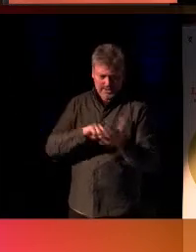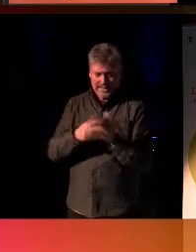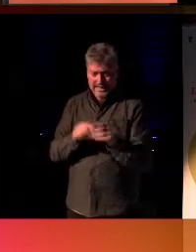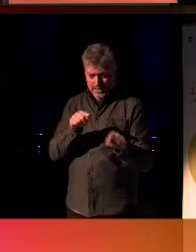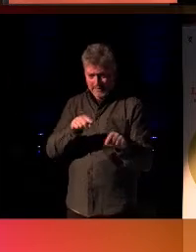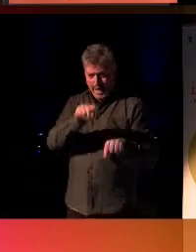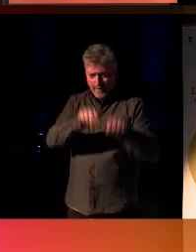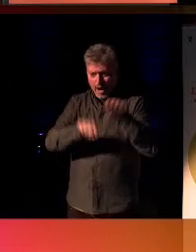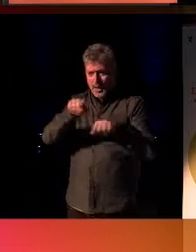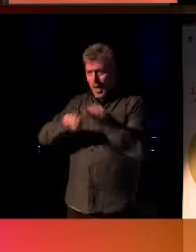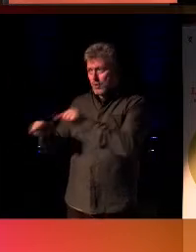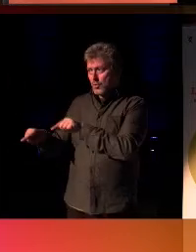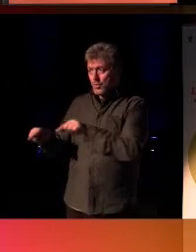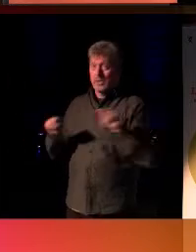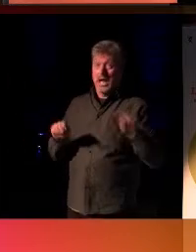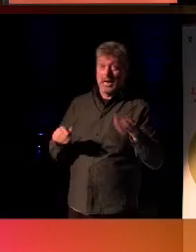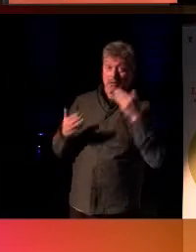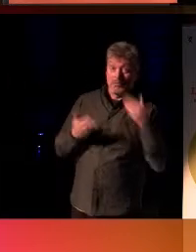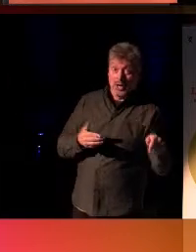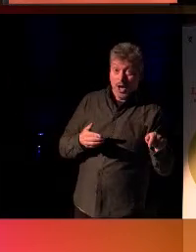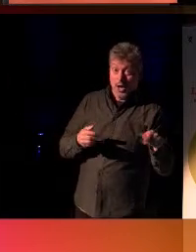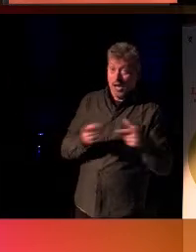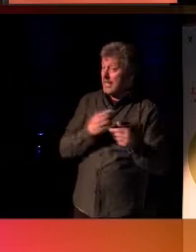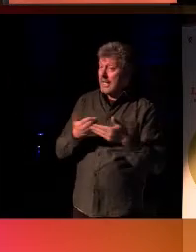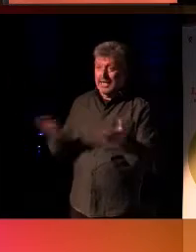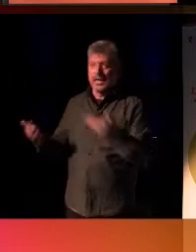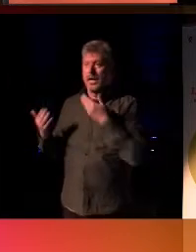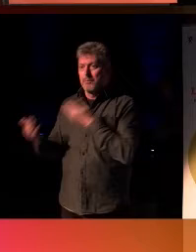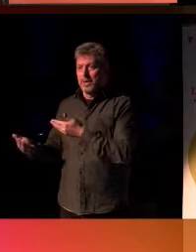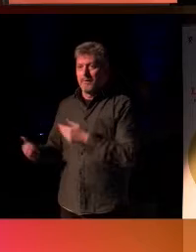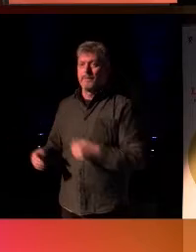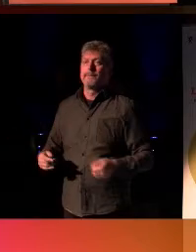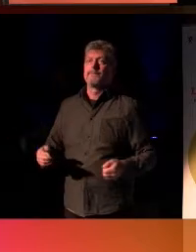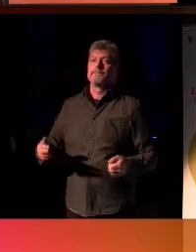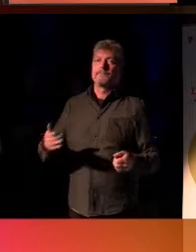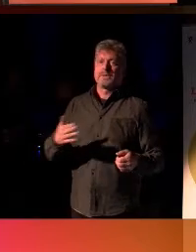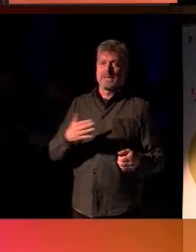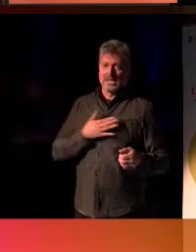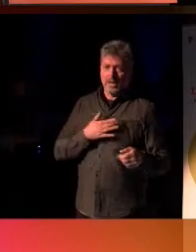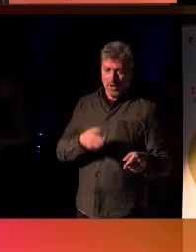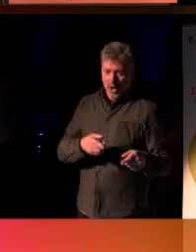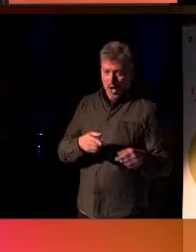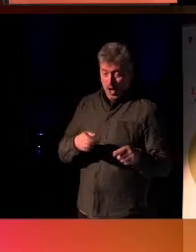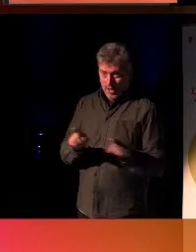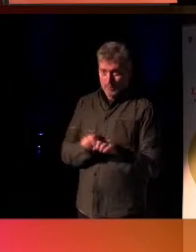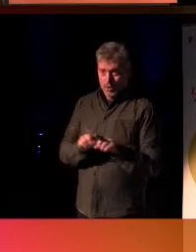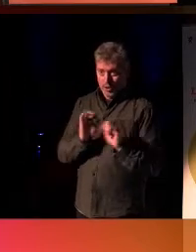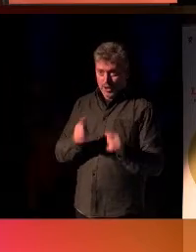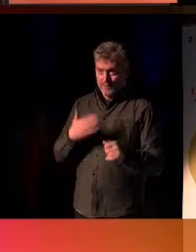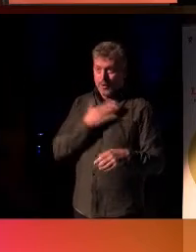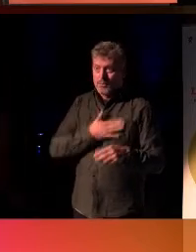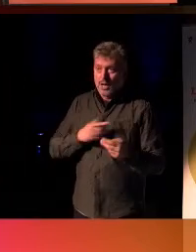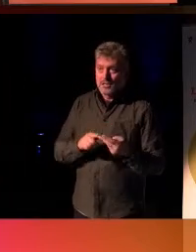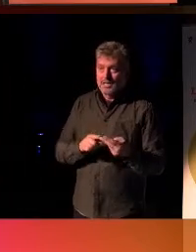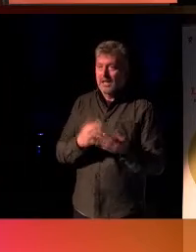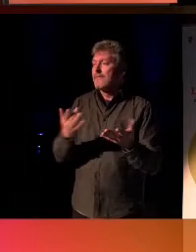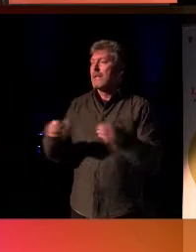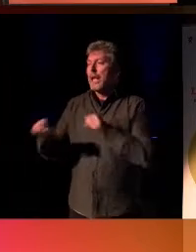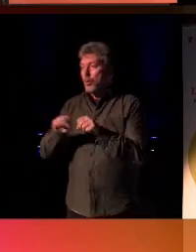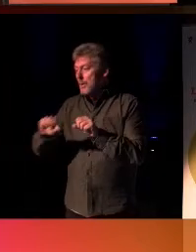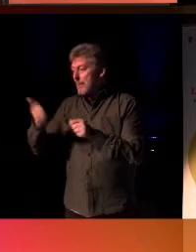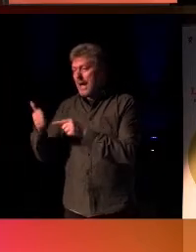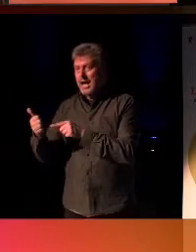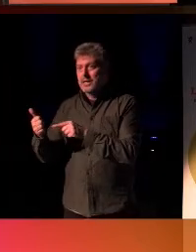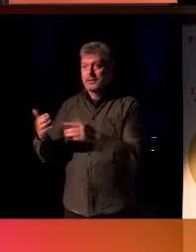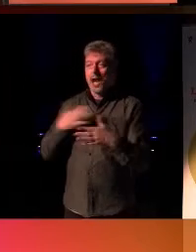man ser er bra eller ikke så bra. Har det betydning for pasientene? Hvilke kommuner kommer best ut? Har